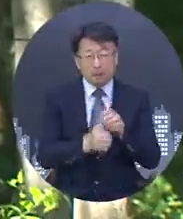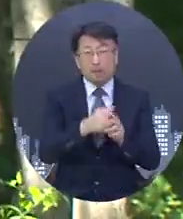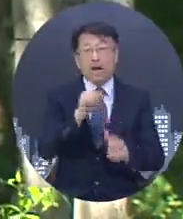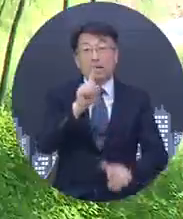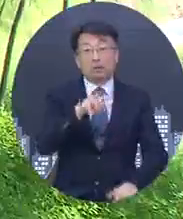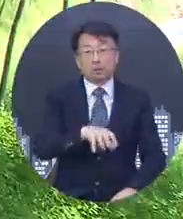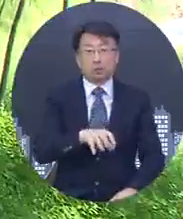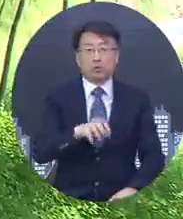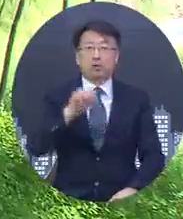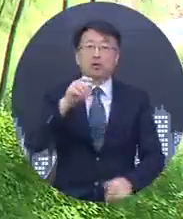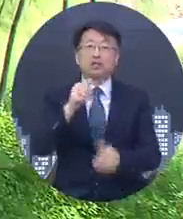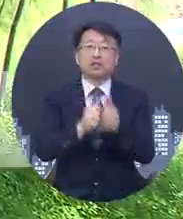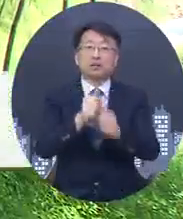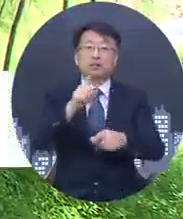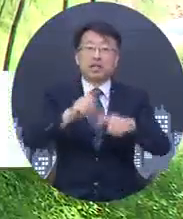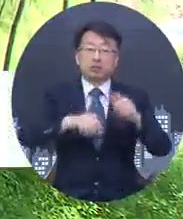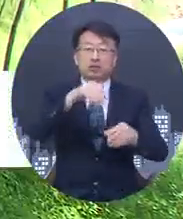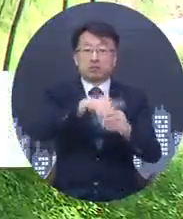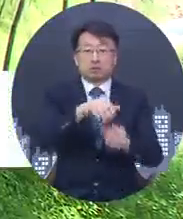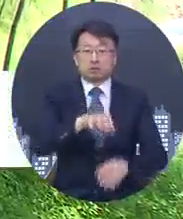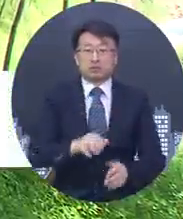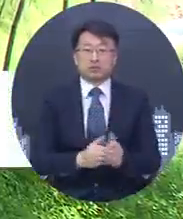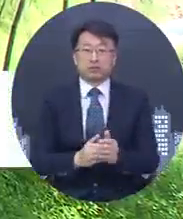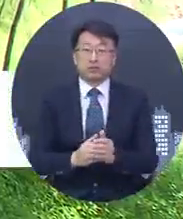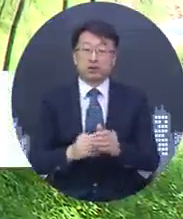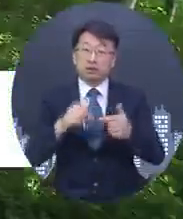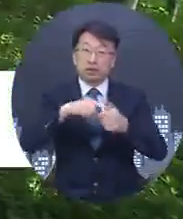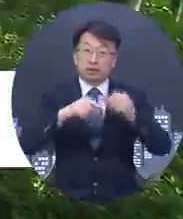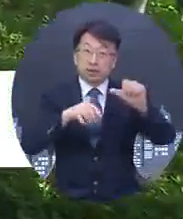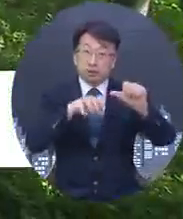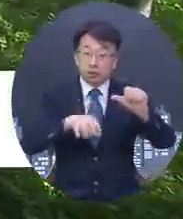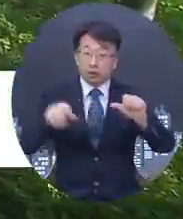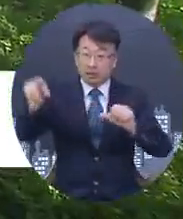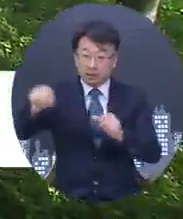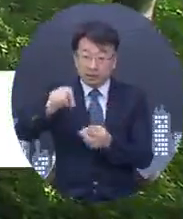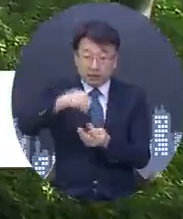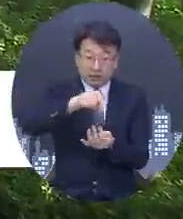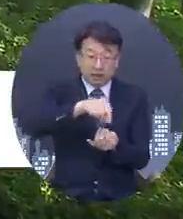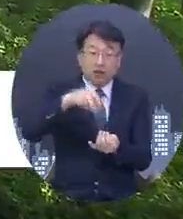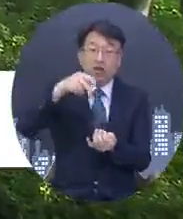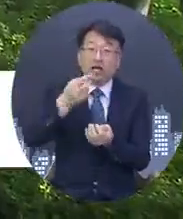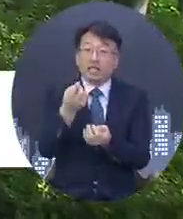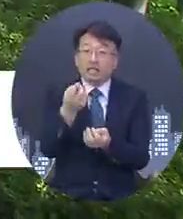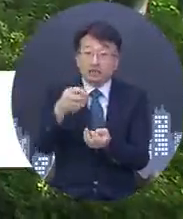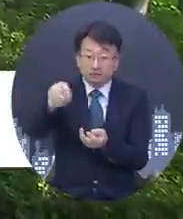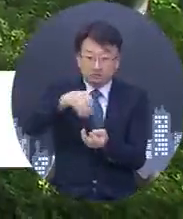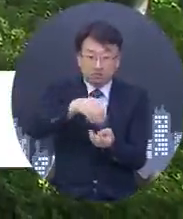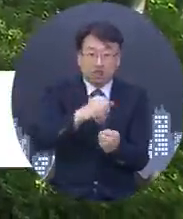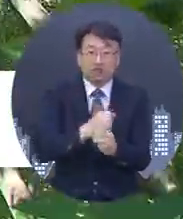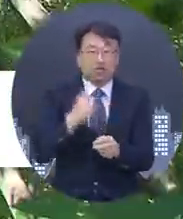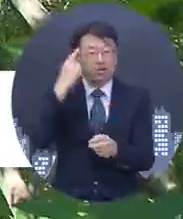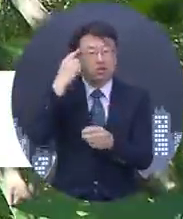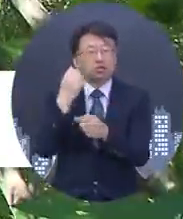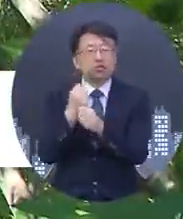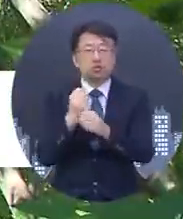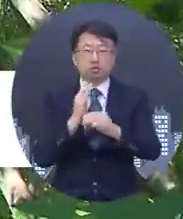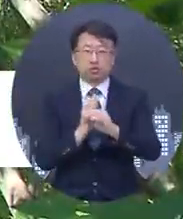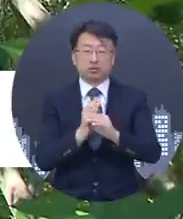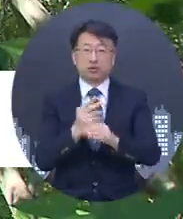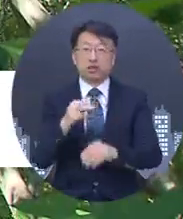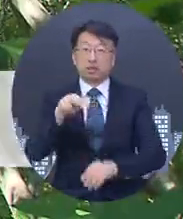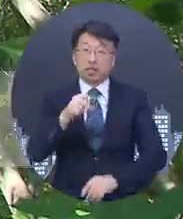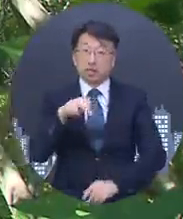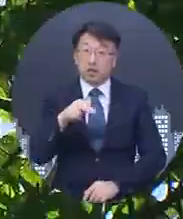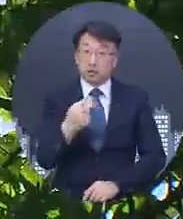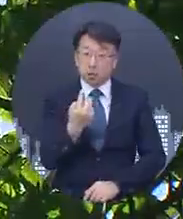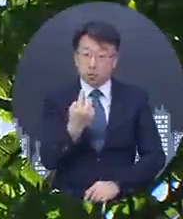시험잎입니다. 경남 다섯 곳에서 푸조나무 종자를 수집해 20년째 연구 육림 중인데 산소